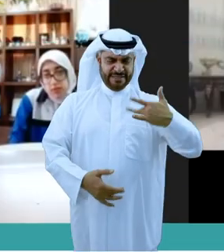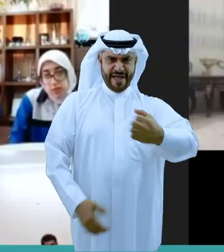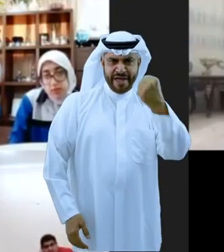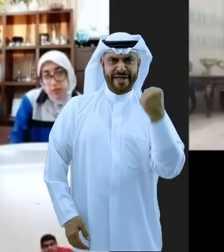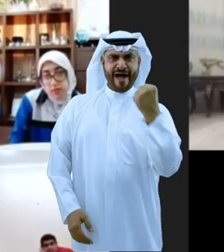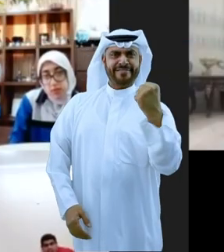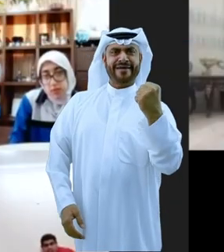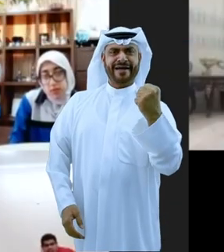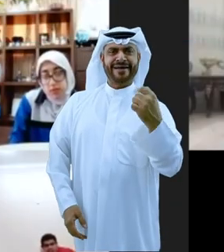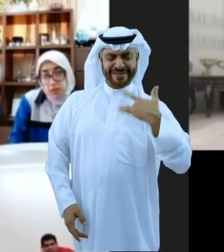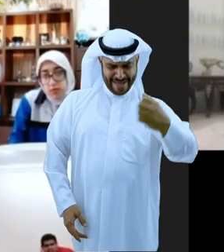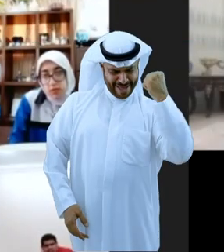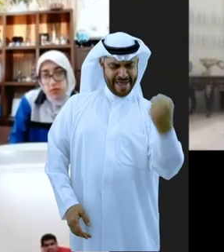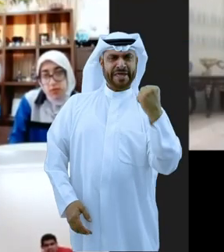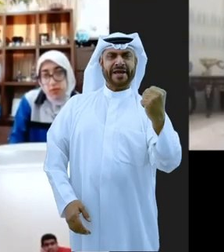يبيلها إرادة،